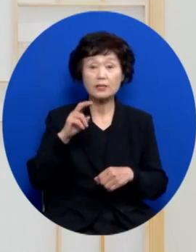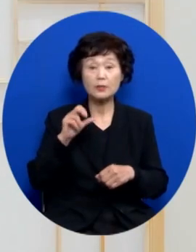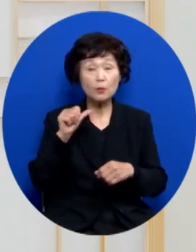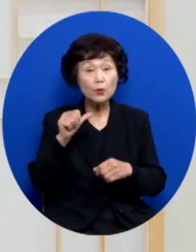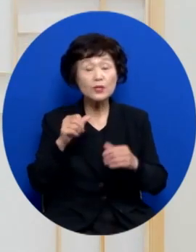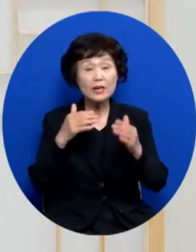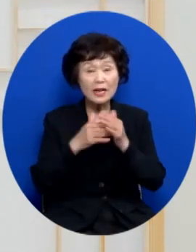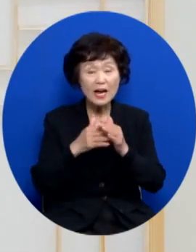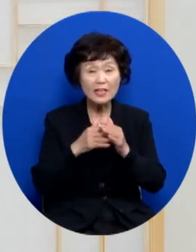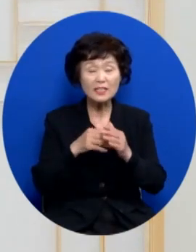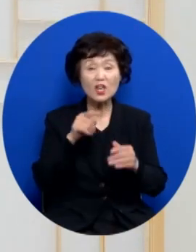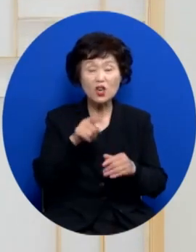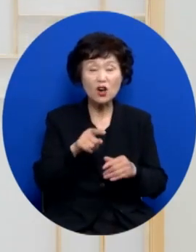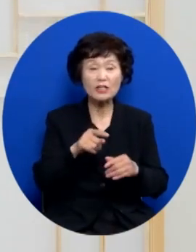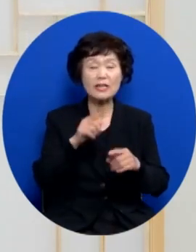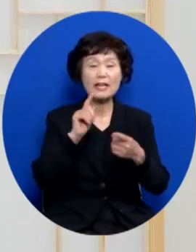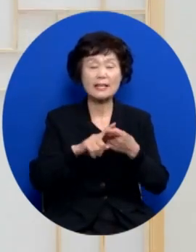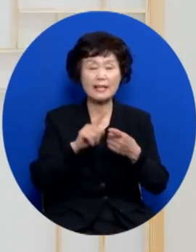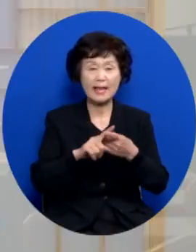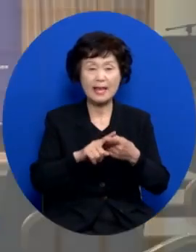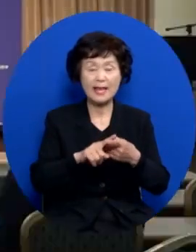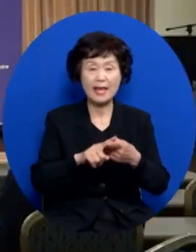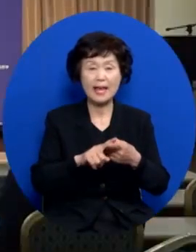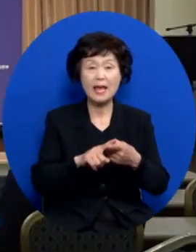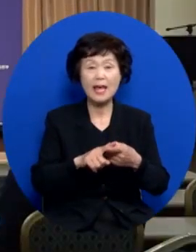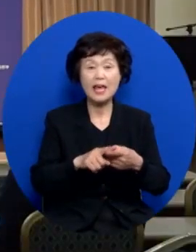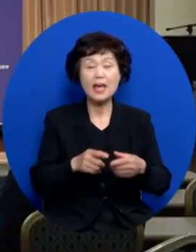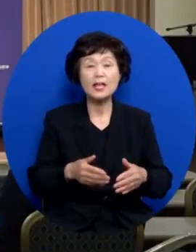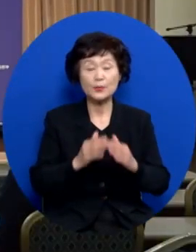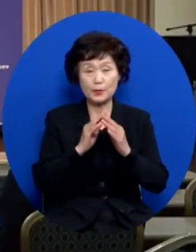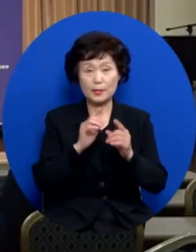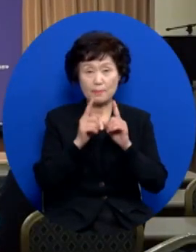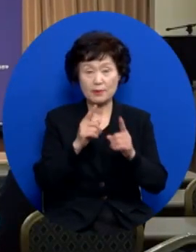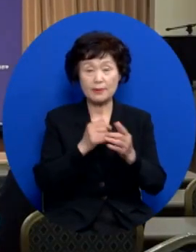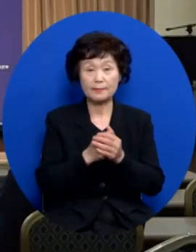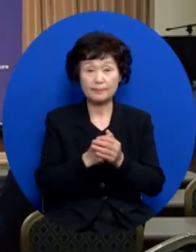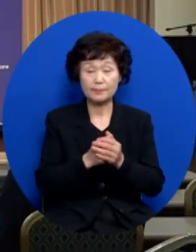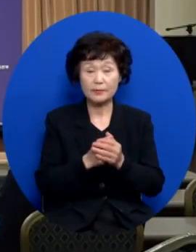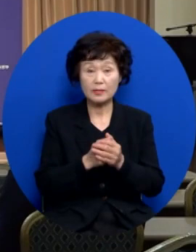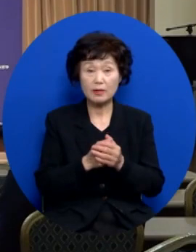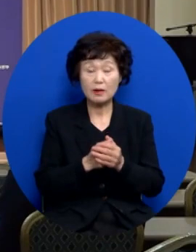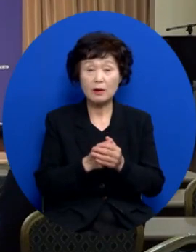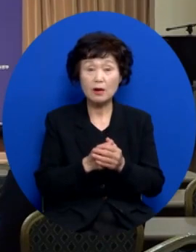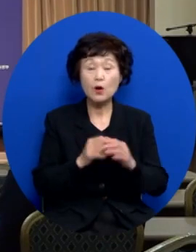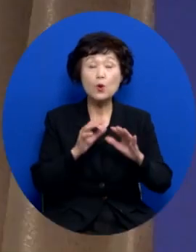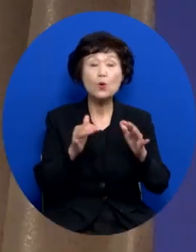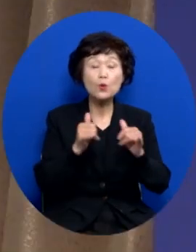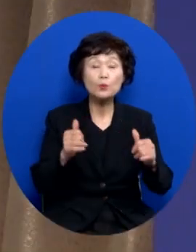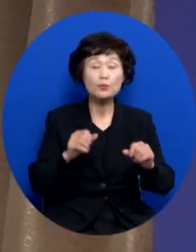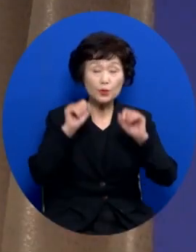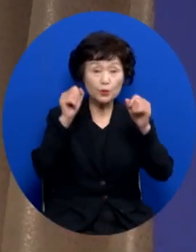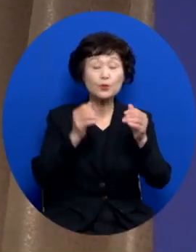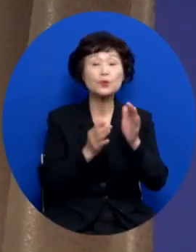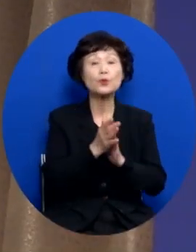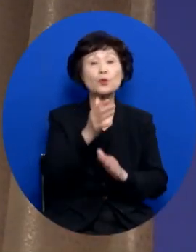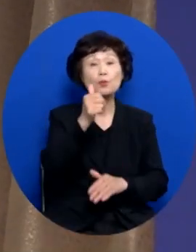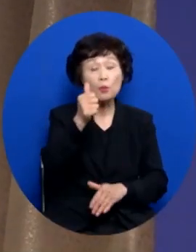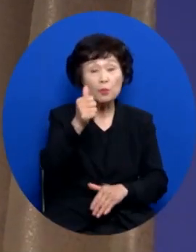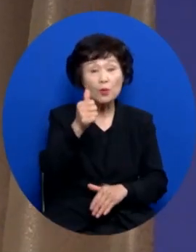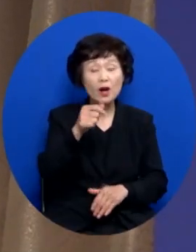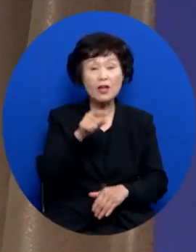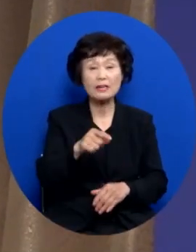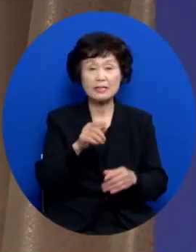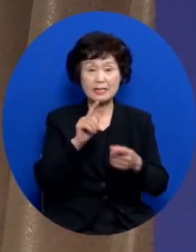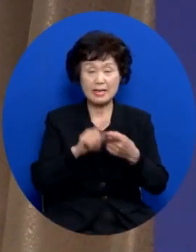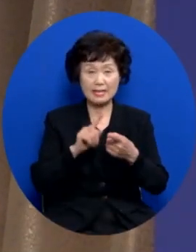통계 지표 체계를 구축하겠다는 취지에서입니다. 이에 발맞춰 저출생 대책 국민운동본부가 지표 방향성을